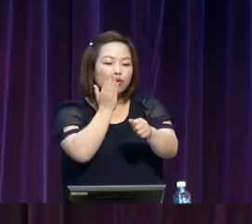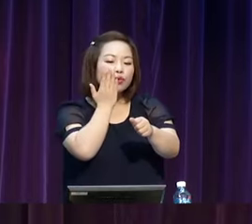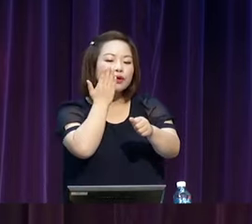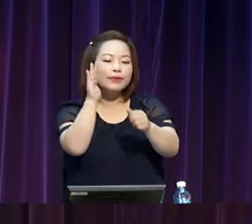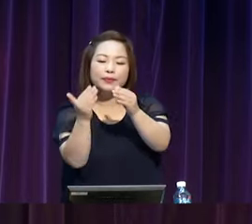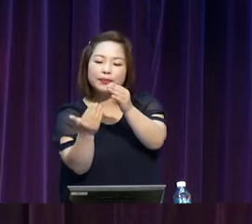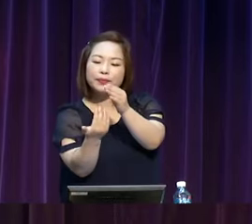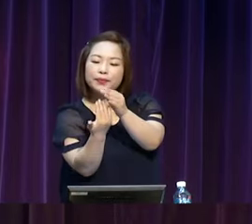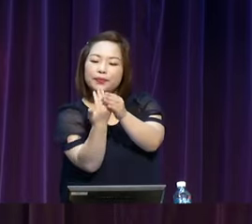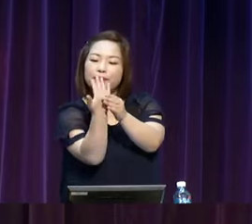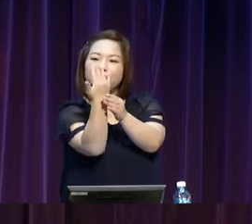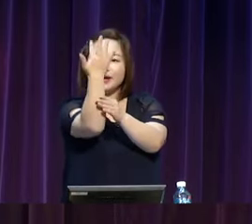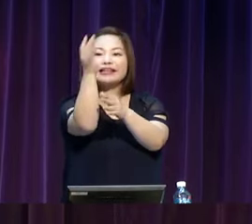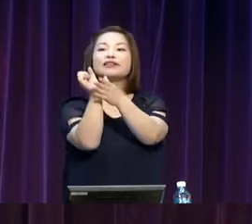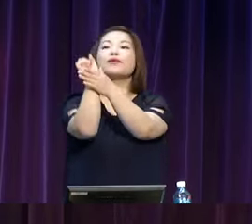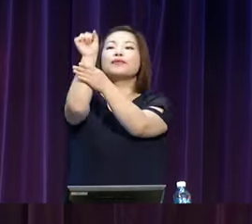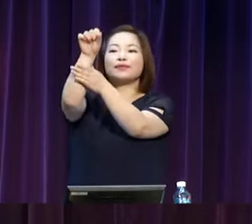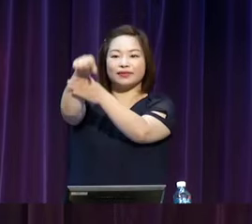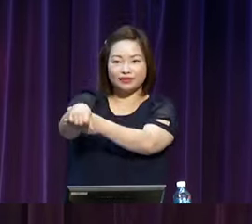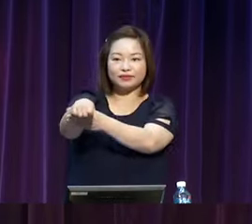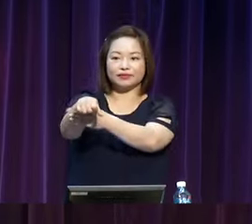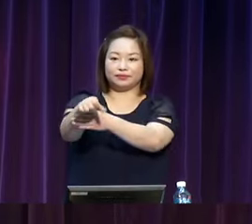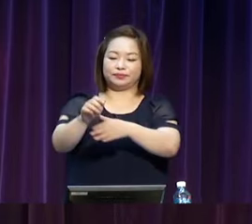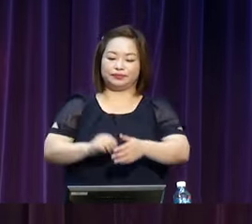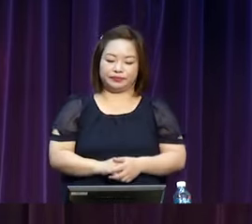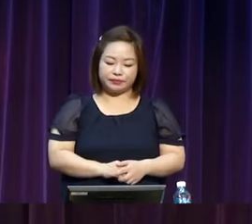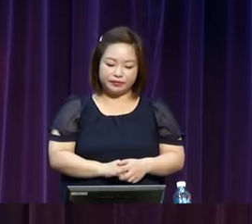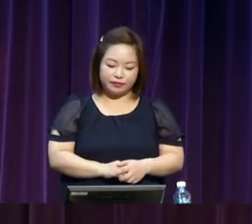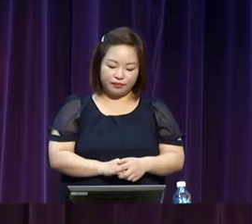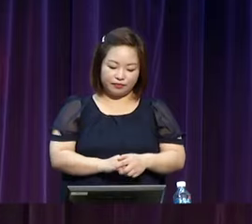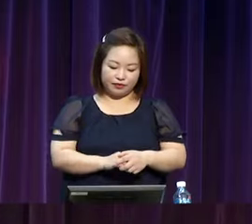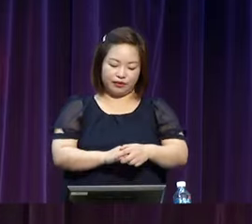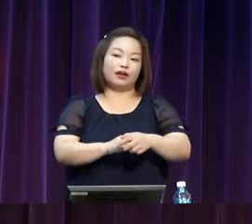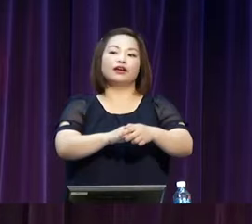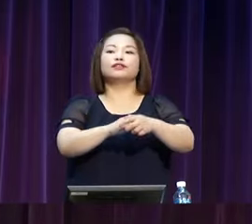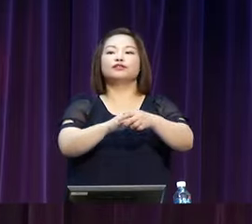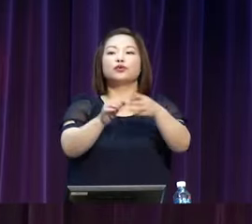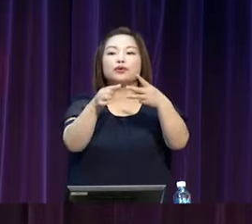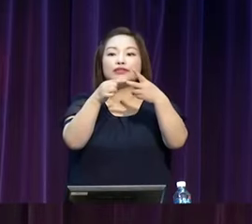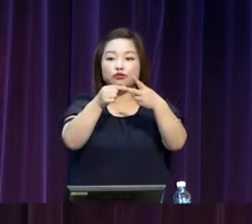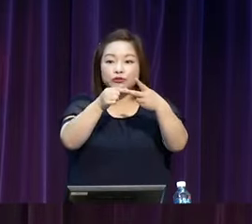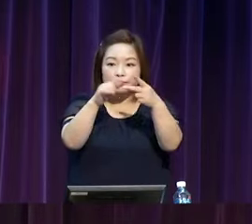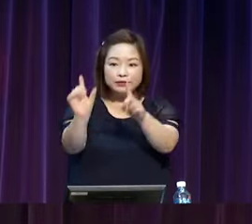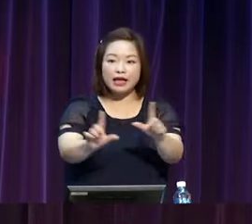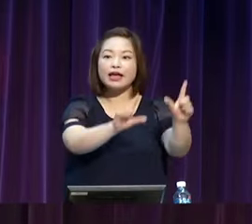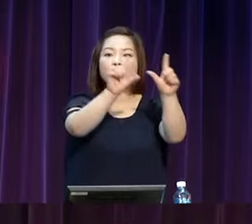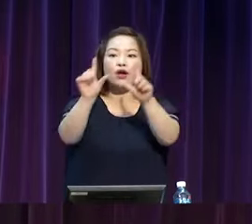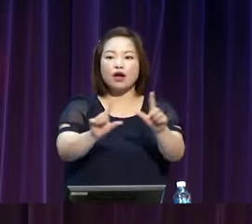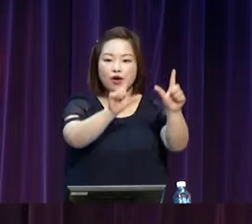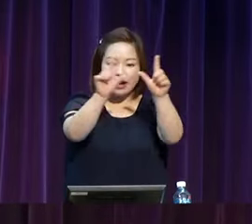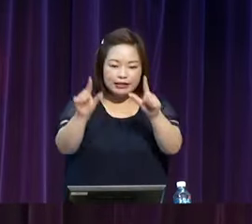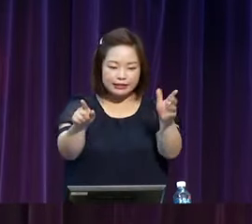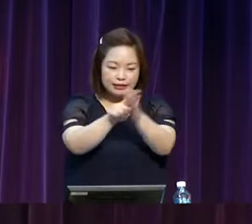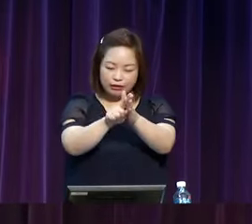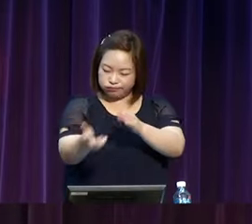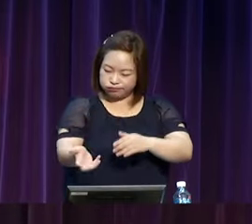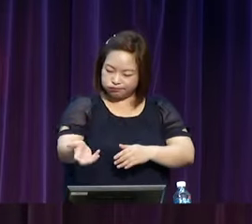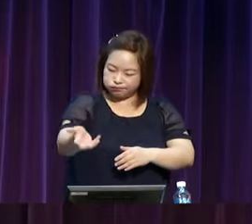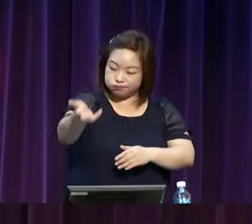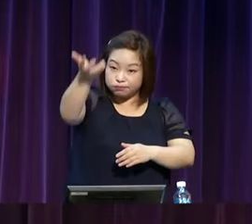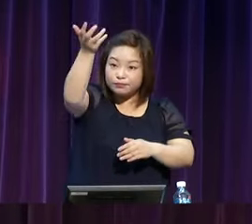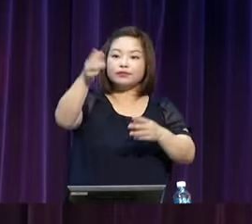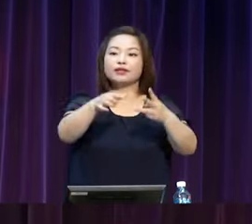자라는 것으로 설명할 수 있어요. 그리고 몸의 구원이라고 하는 것은 열매로 말할 수